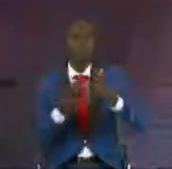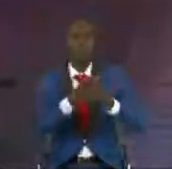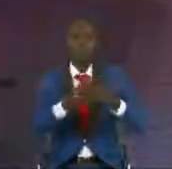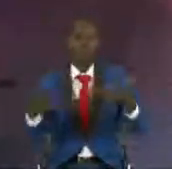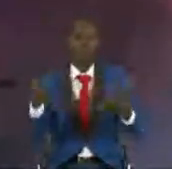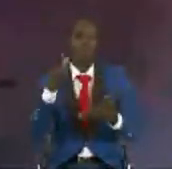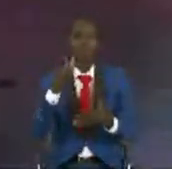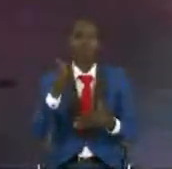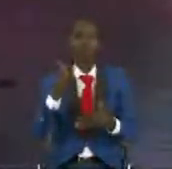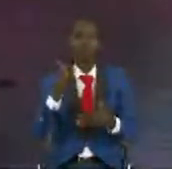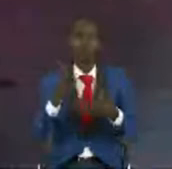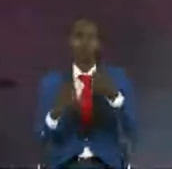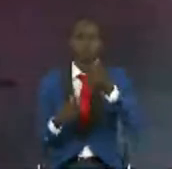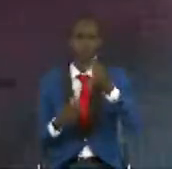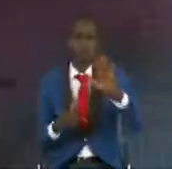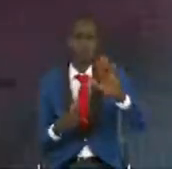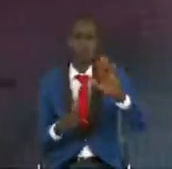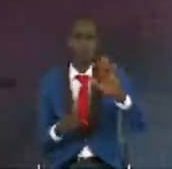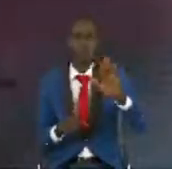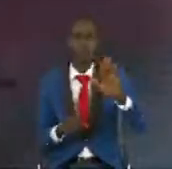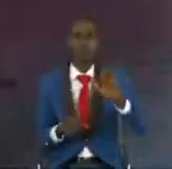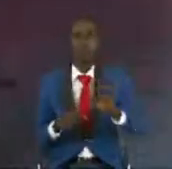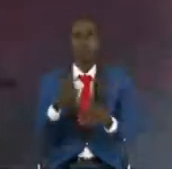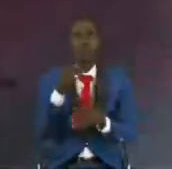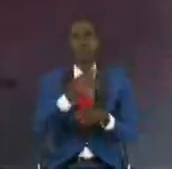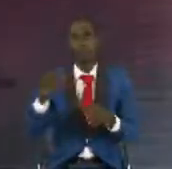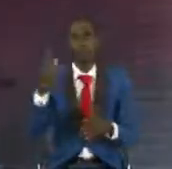problème. Jérémie 15,